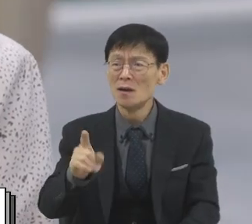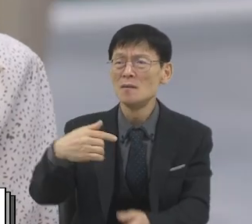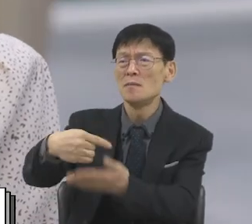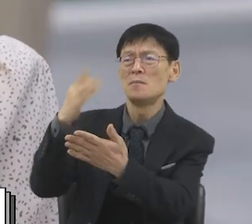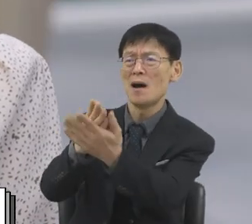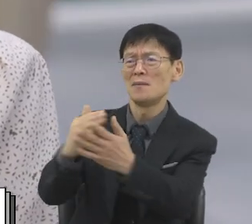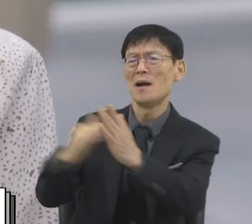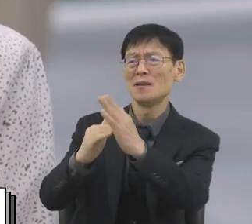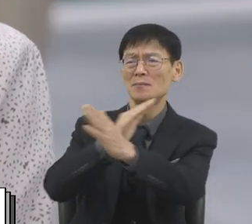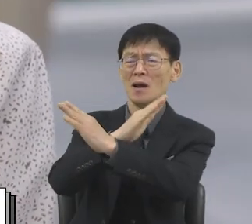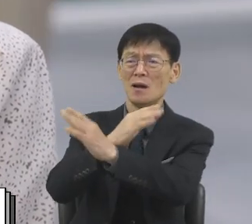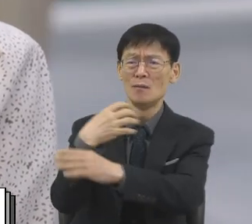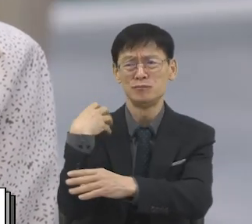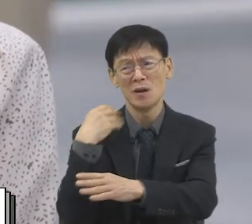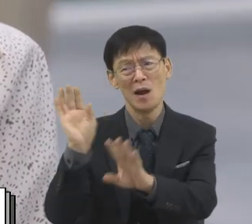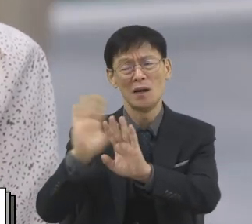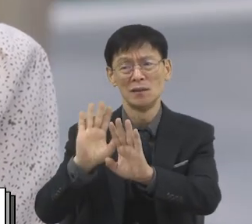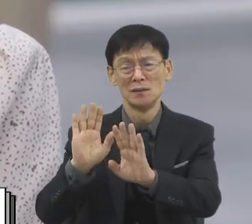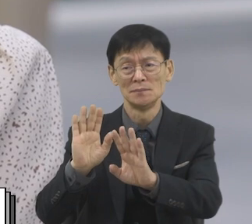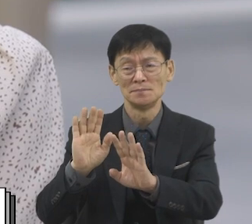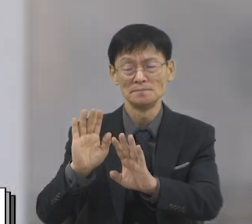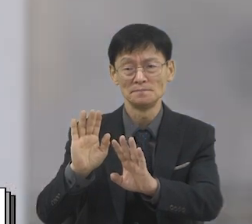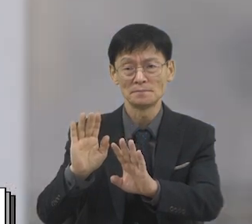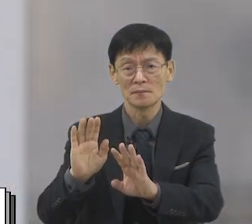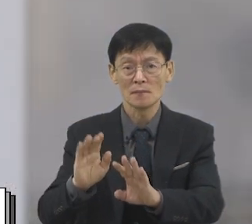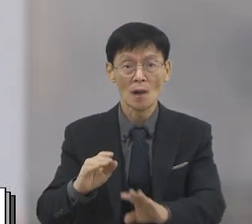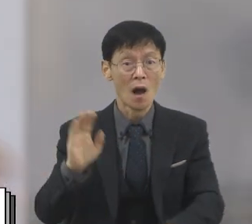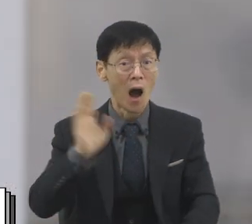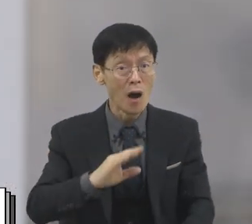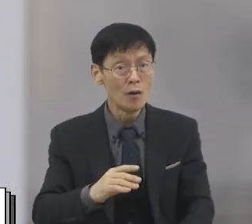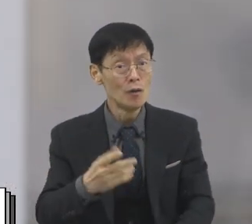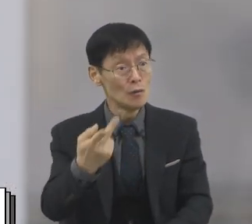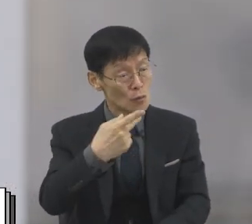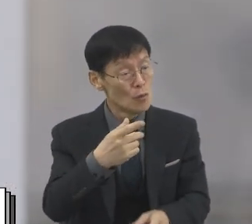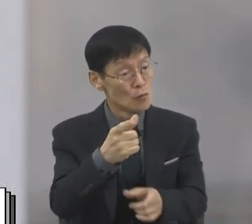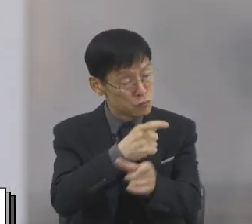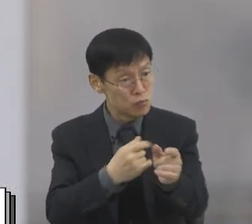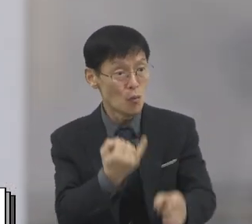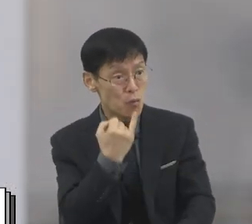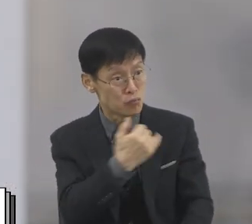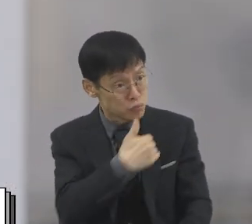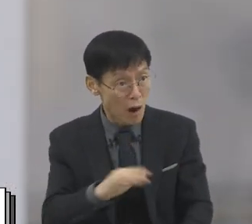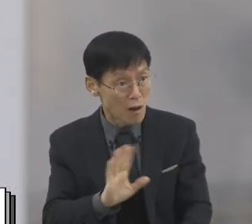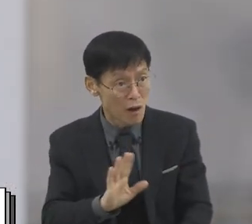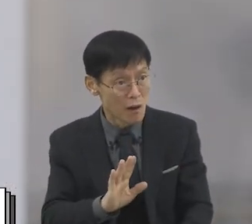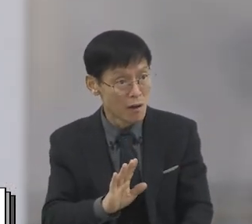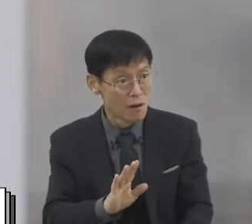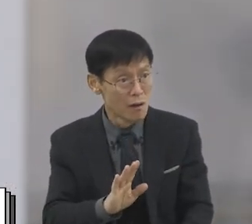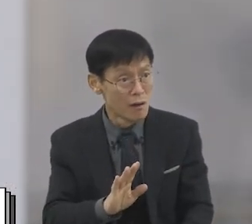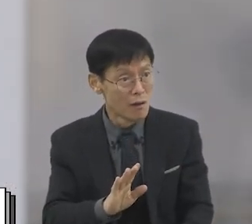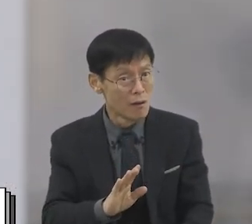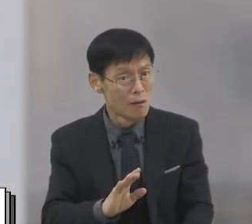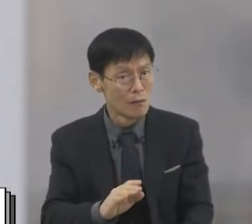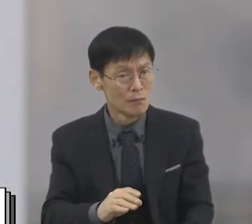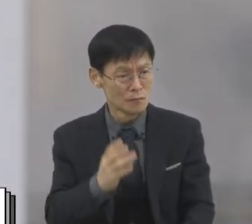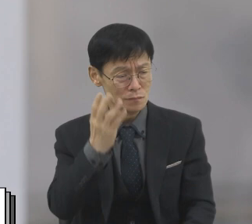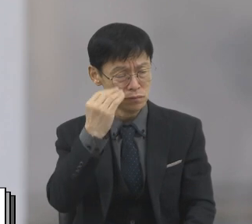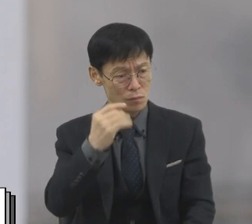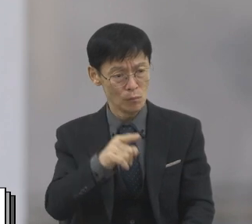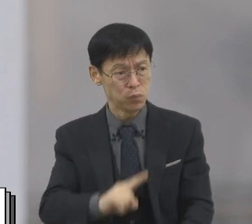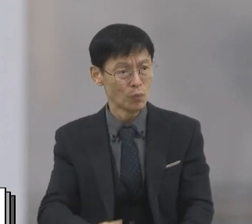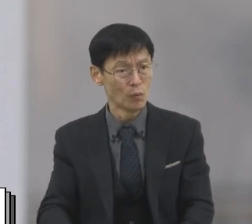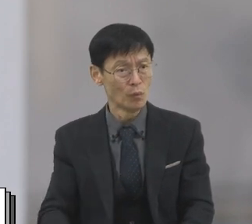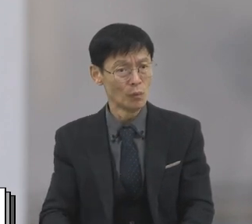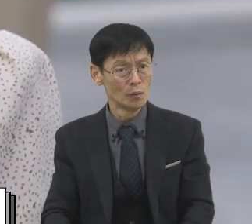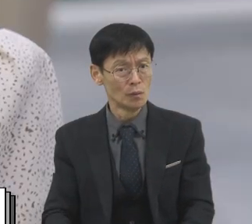제안 하지 말아주세요. 부담스럽습니다. 아, 직장 동료끼리 뭐 술 한잔 하기 뭐 어때? 아, 이 사람 이상하게